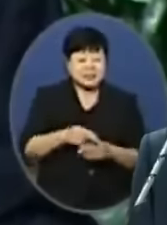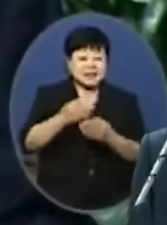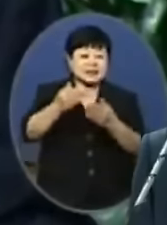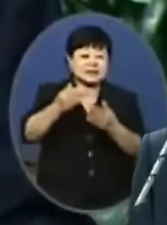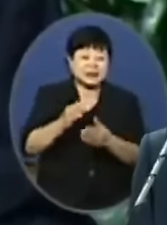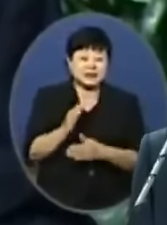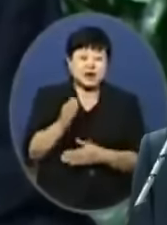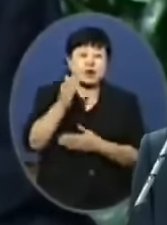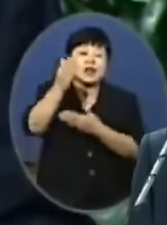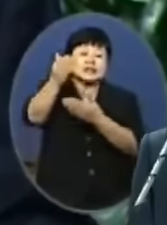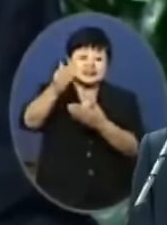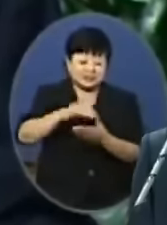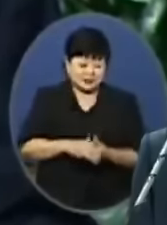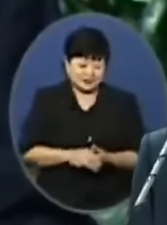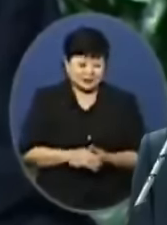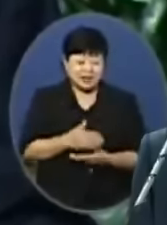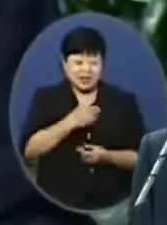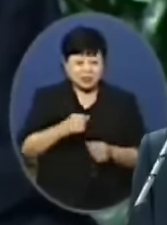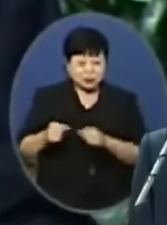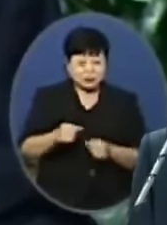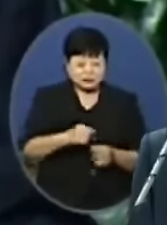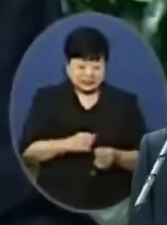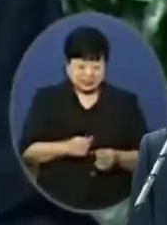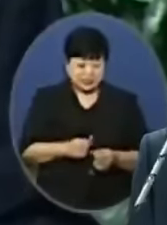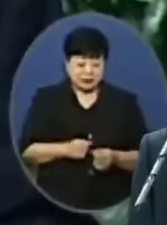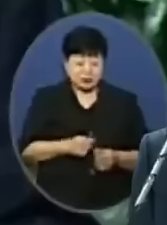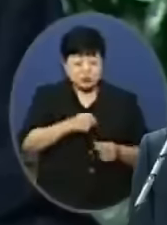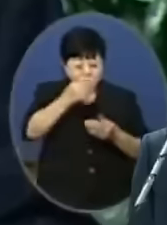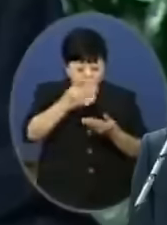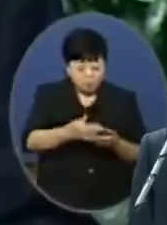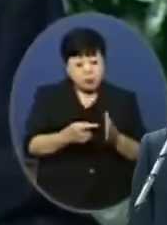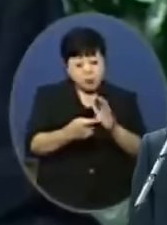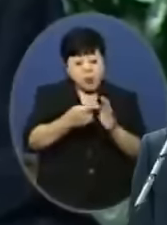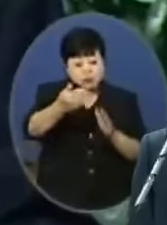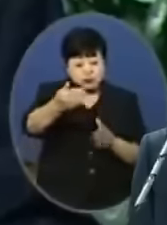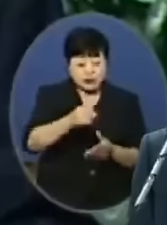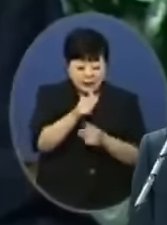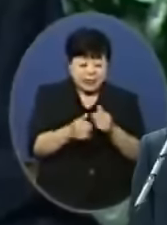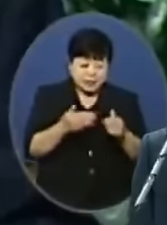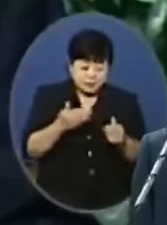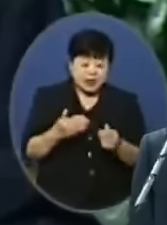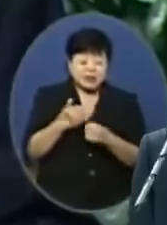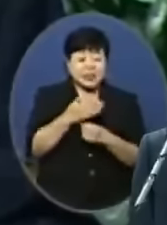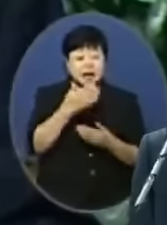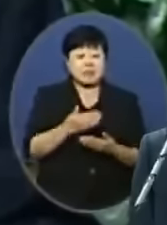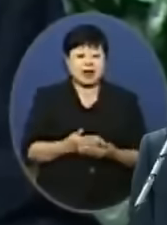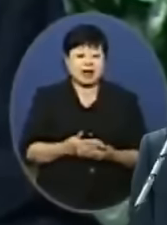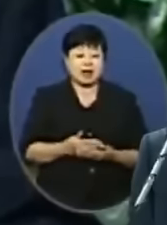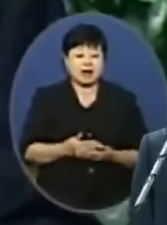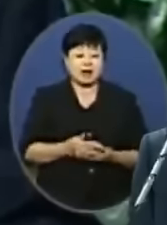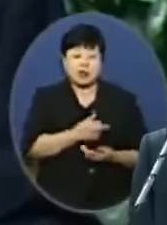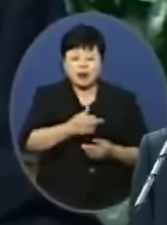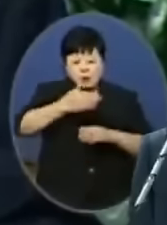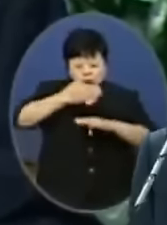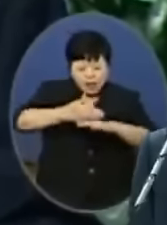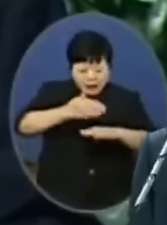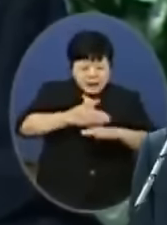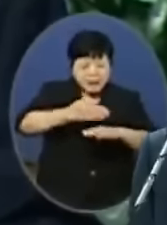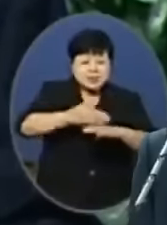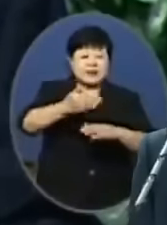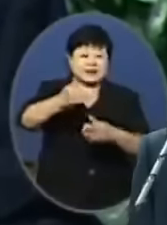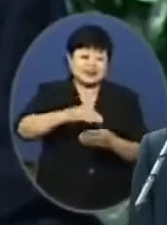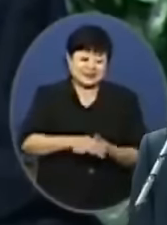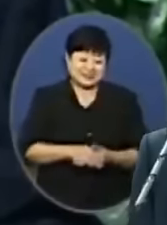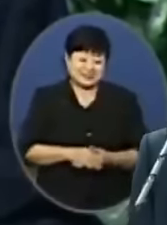제사를 준 자가 하나님을 영화롭게 하느니 그 행위를 옳게 하는 자에게 그 구원을 보이시겠다 했는데 하나님께도 은혜 받고 너무 감사하다고